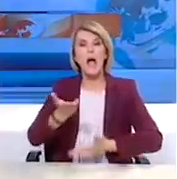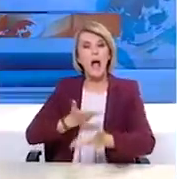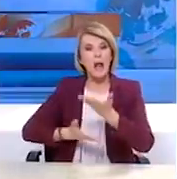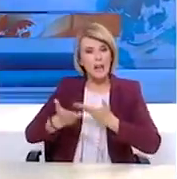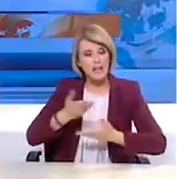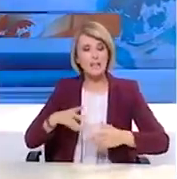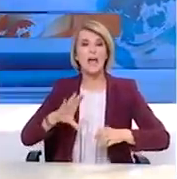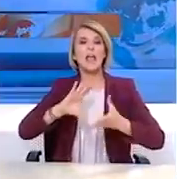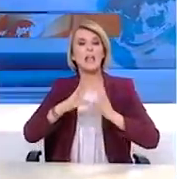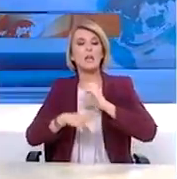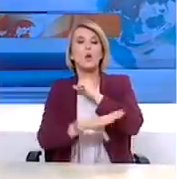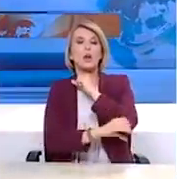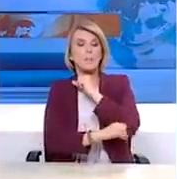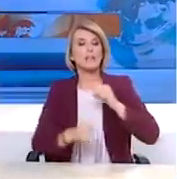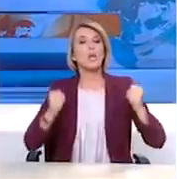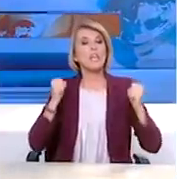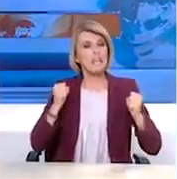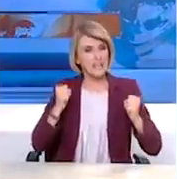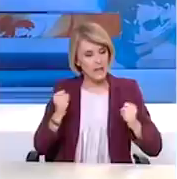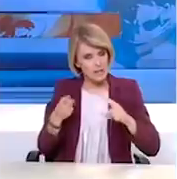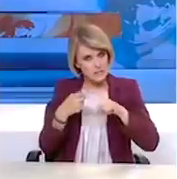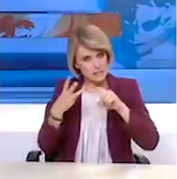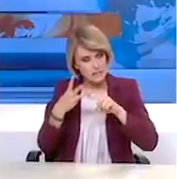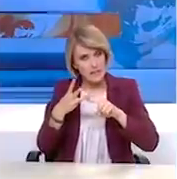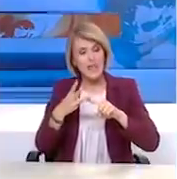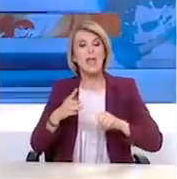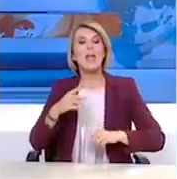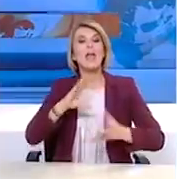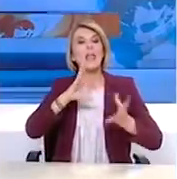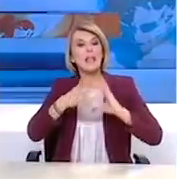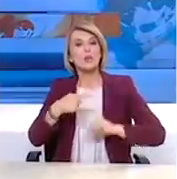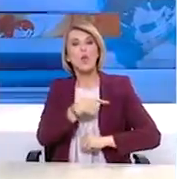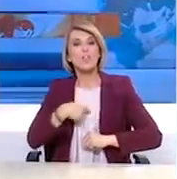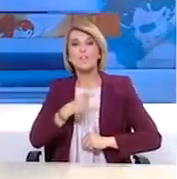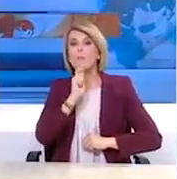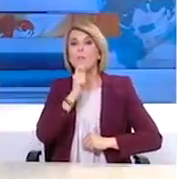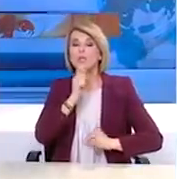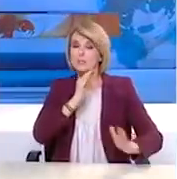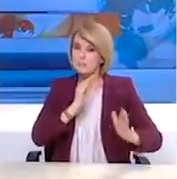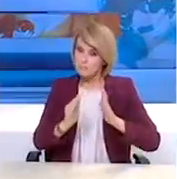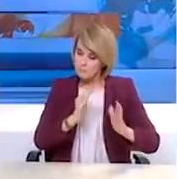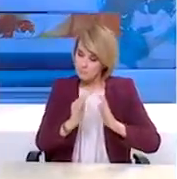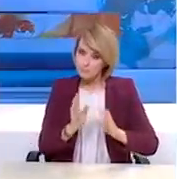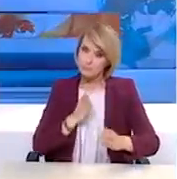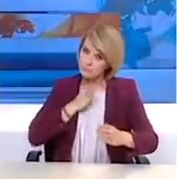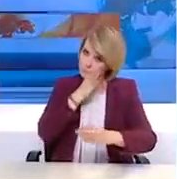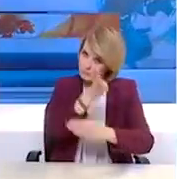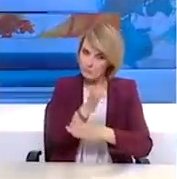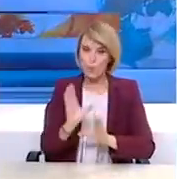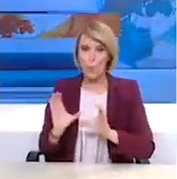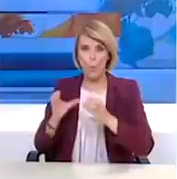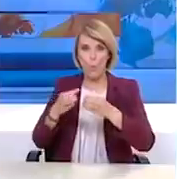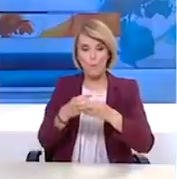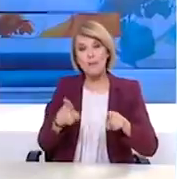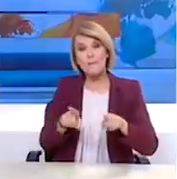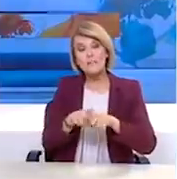Σταμάτη, τον Γενικό Γραμματέα Υγείας, τον κύριο Πρεζεράκο και τον Γενικό Διευθυντή της Πολιτικής Προστασίας, τον κύριο Θεοδόρου, στη Λάρισα. Μαζί μας ήταν και ο